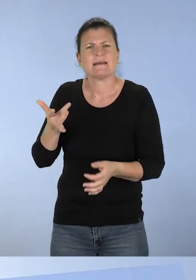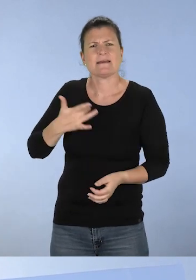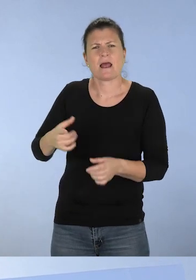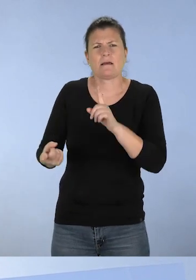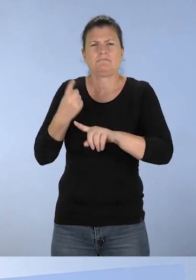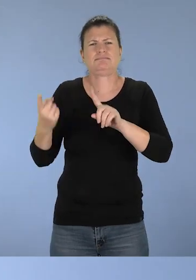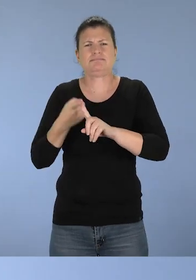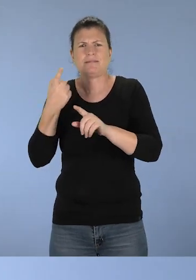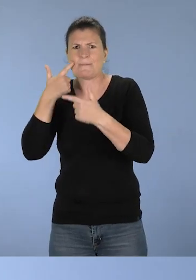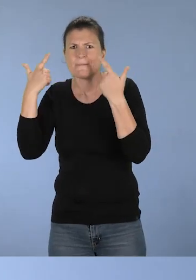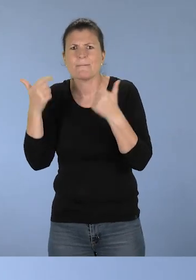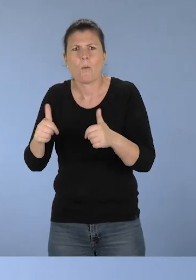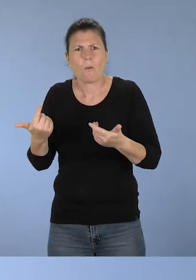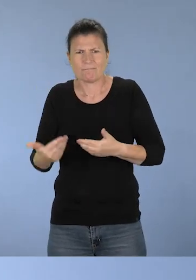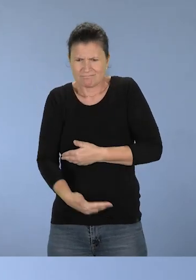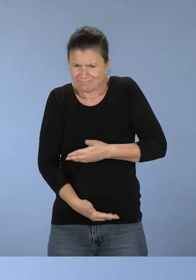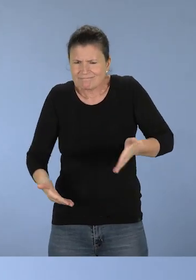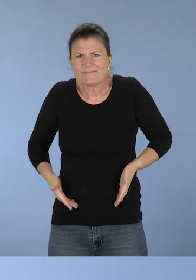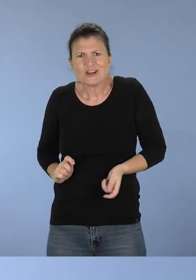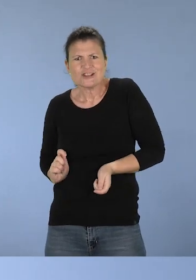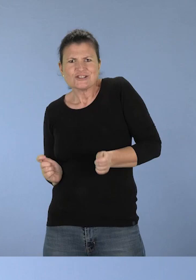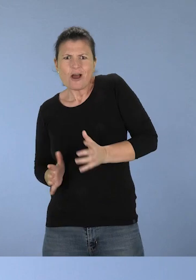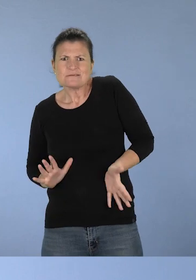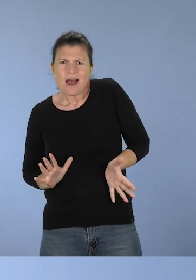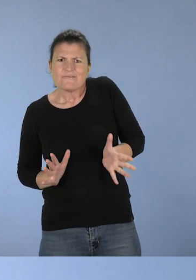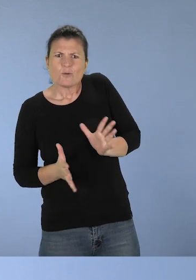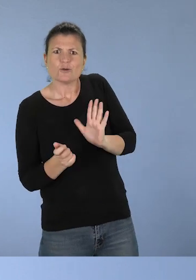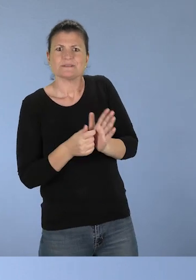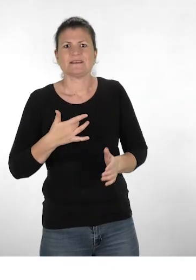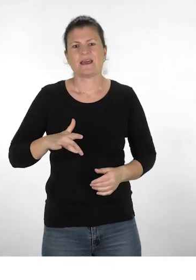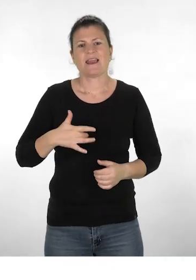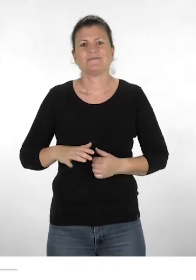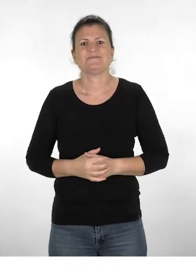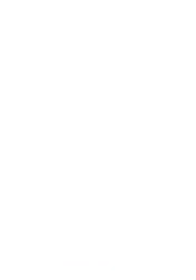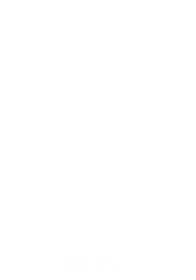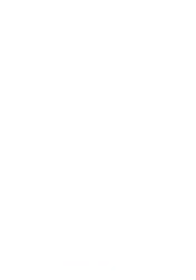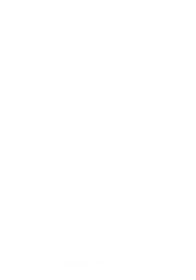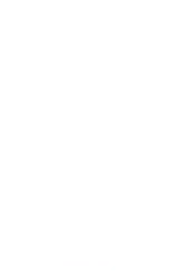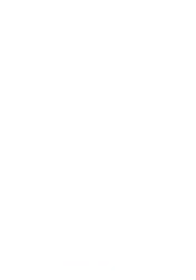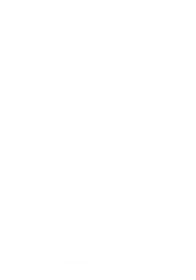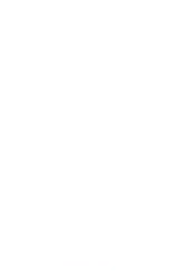du cycle menstruel, illustrant les modifications anatomo-physiologiques au cours des règles.